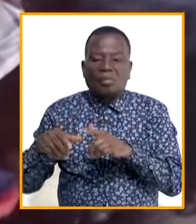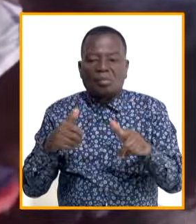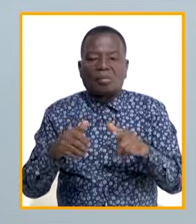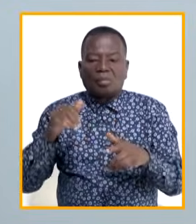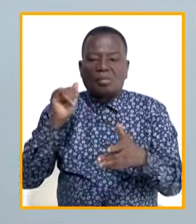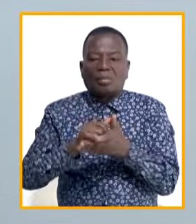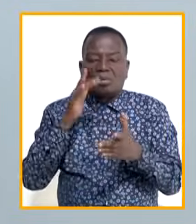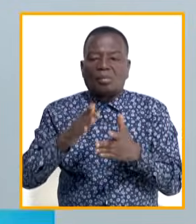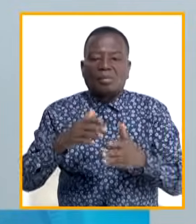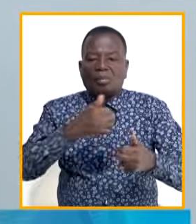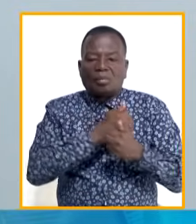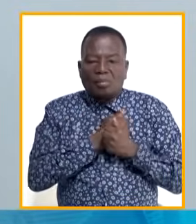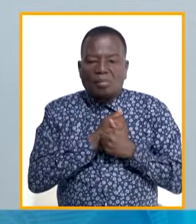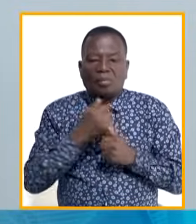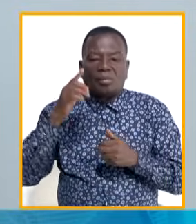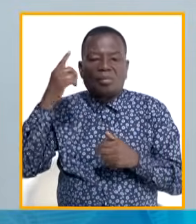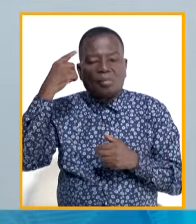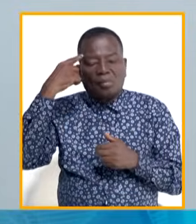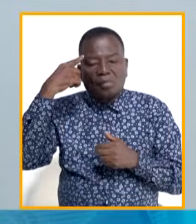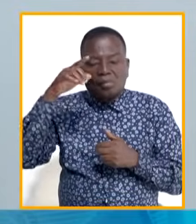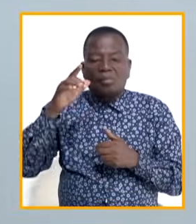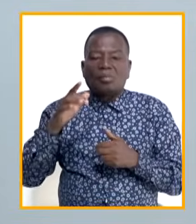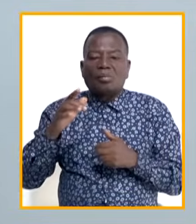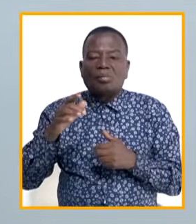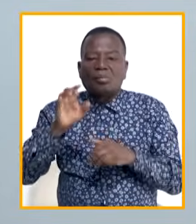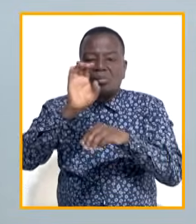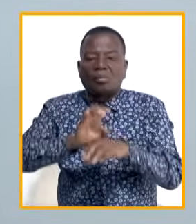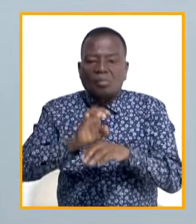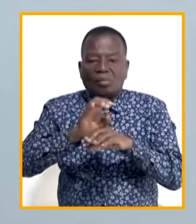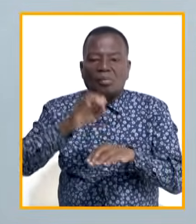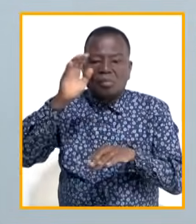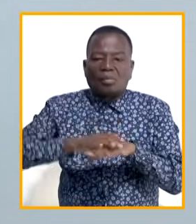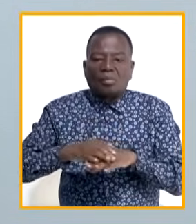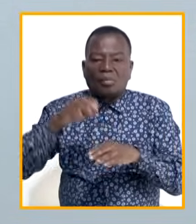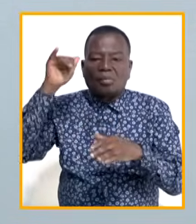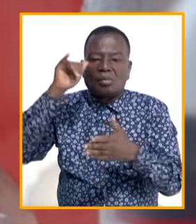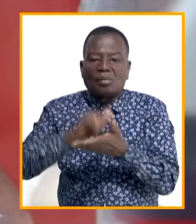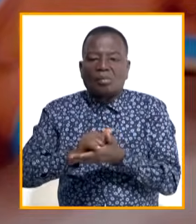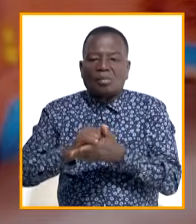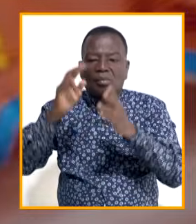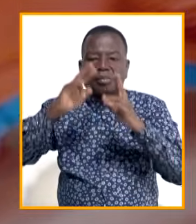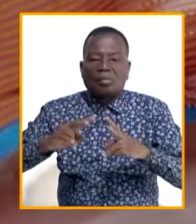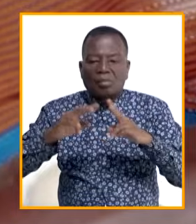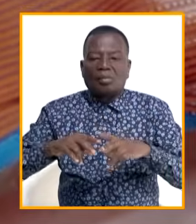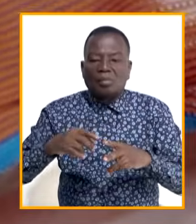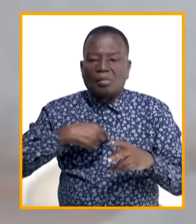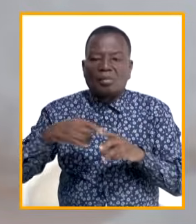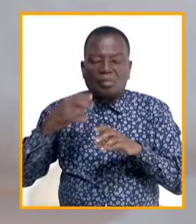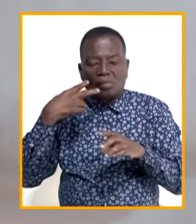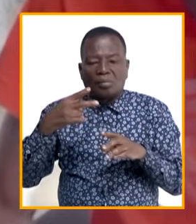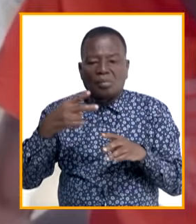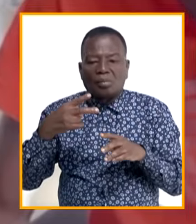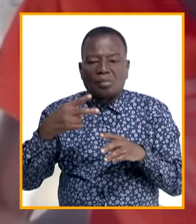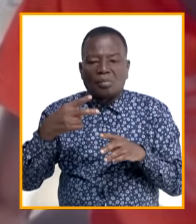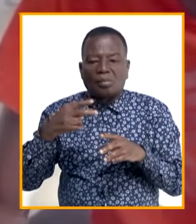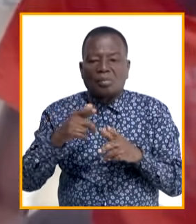amour pour la culture et le charme sur lequel je suis tombée concernant cette ville de Grand Bérébi. En même temps, je réalise